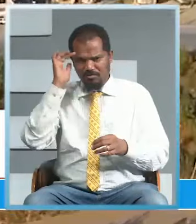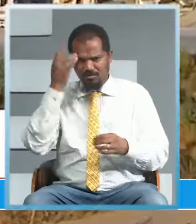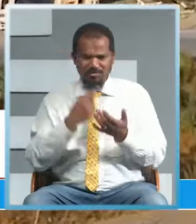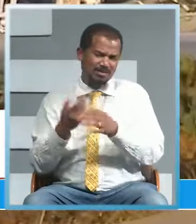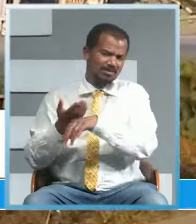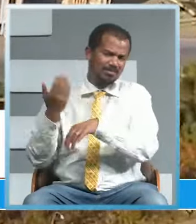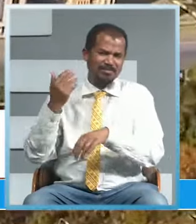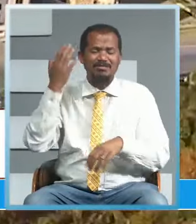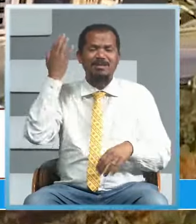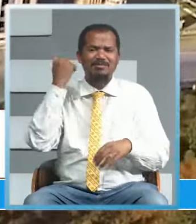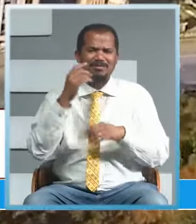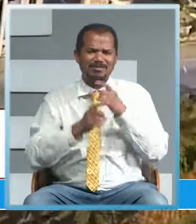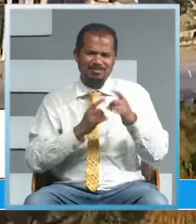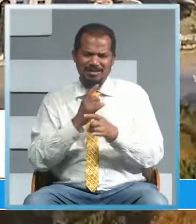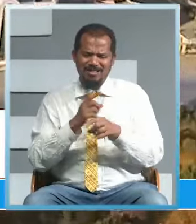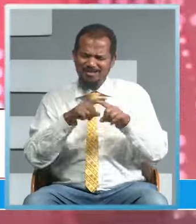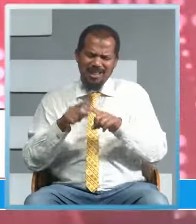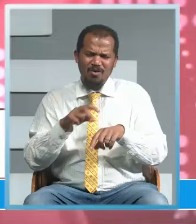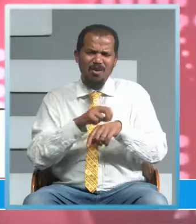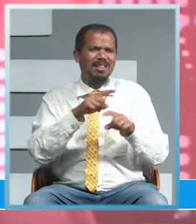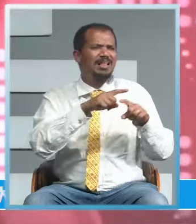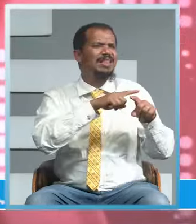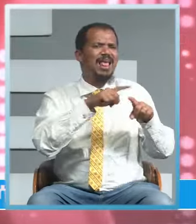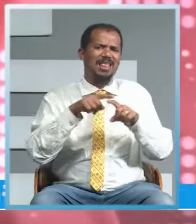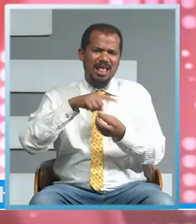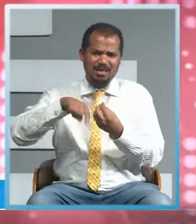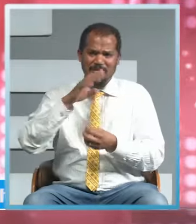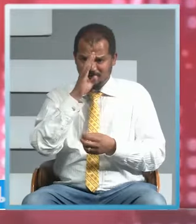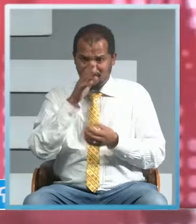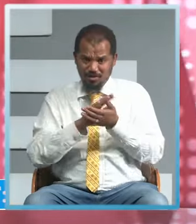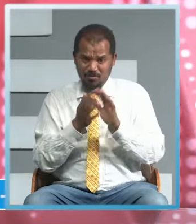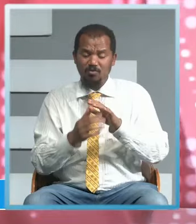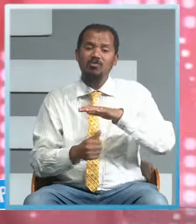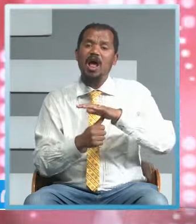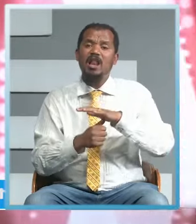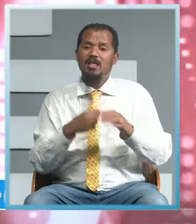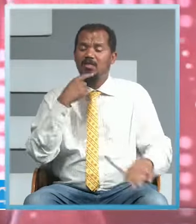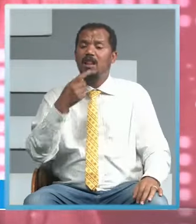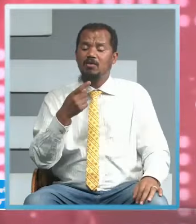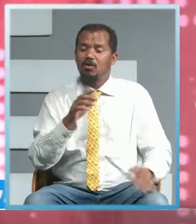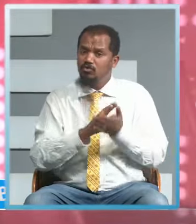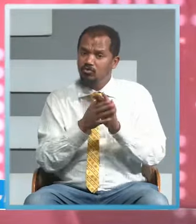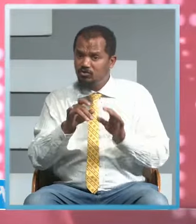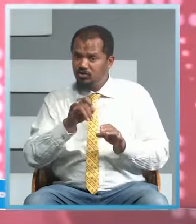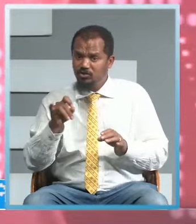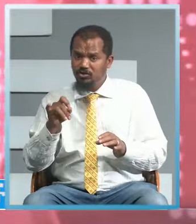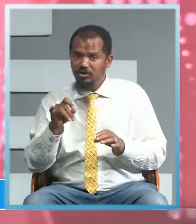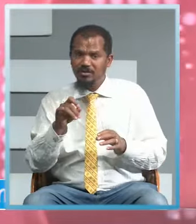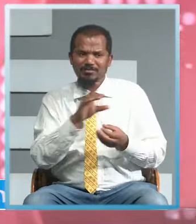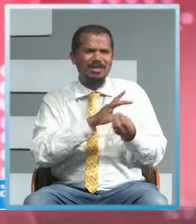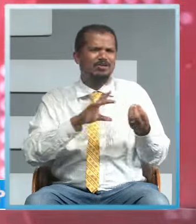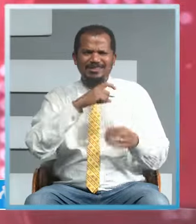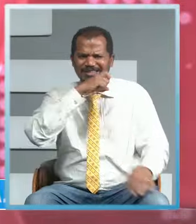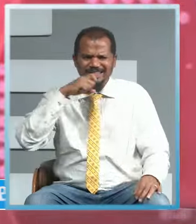ከዚህ በፊት በነበሩት ዘመናት በተለያየ ወቅትና አካባቢ የሚከሰት መሆኑን ዳይሬክተሩ ገልጿል። ይሁን እንጂ በክልሉ ድርቅ